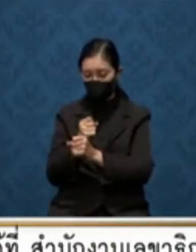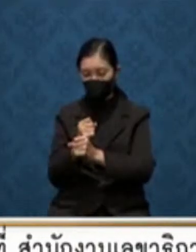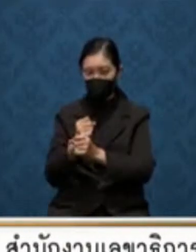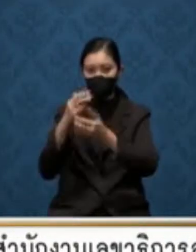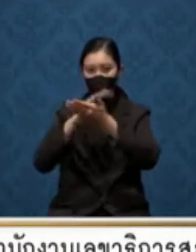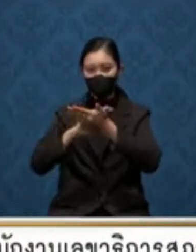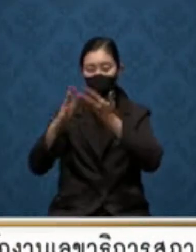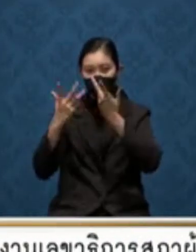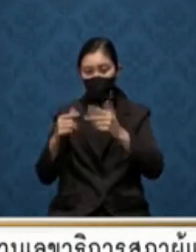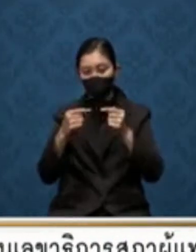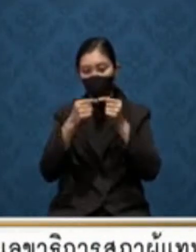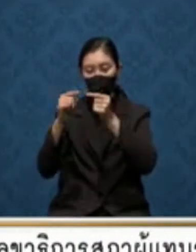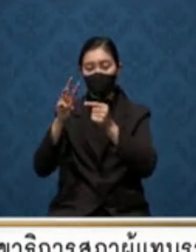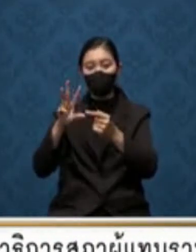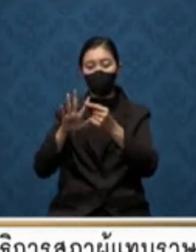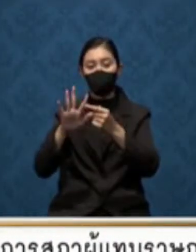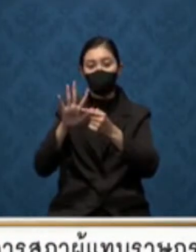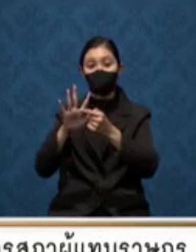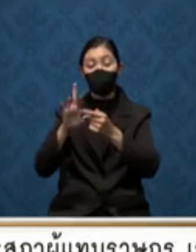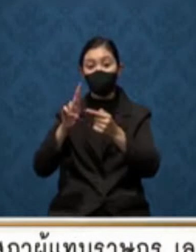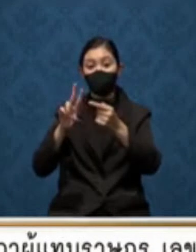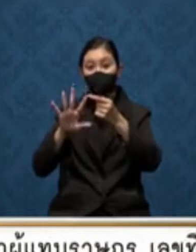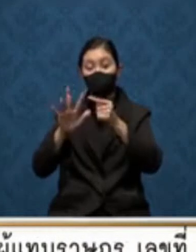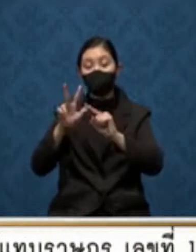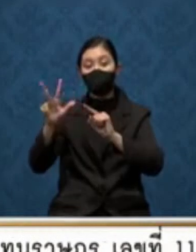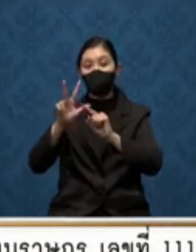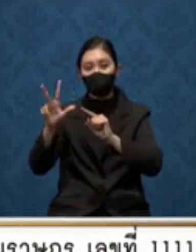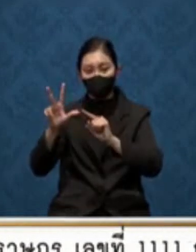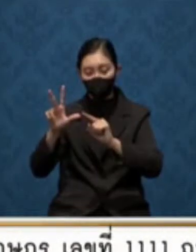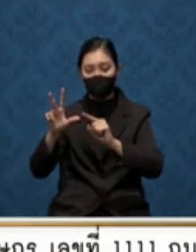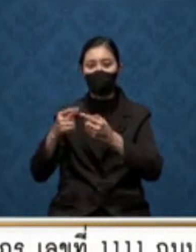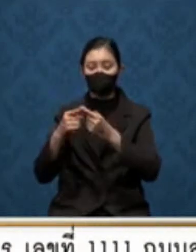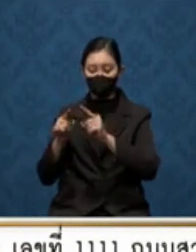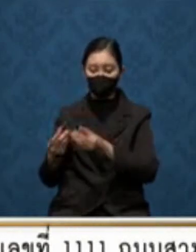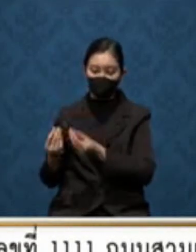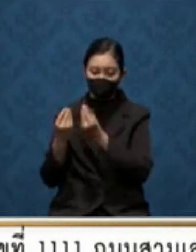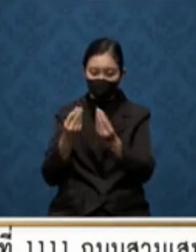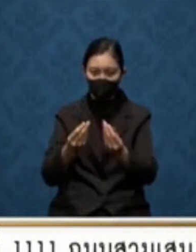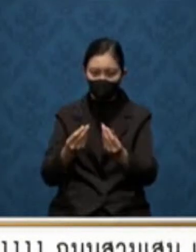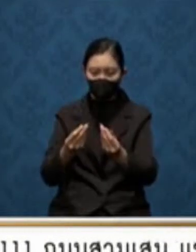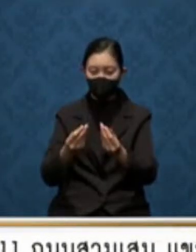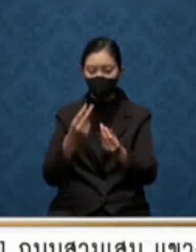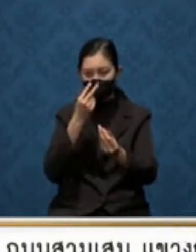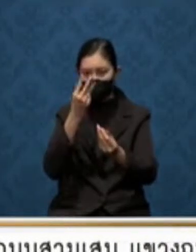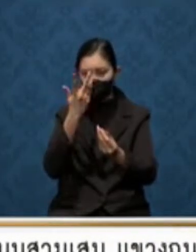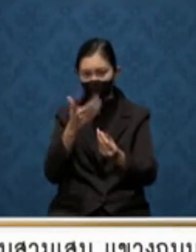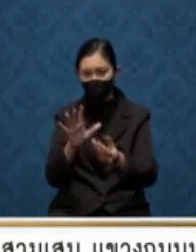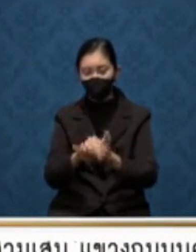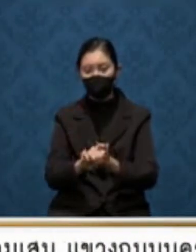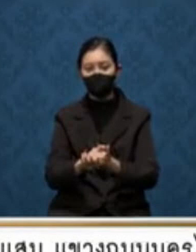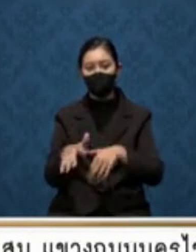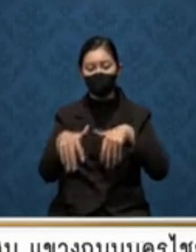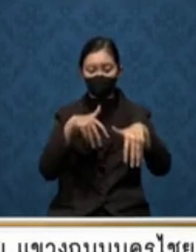สิ่งทเป็ผลลออกมานั้นมันก็ยังไม่สามารถยืนยันให้กับพี่น้ประชาชน –้กัสภาห Xางน allerการ